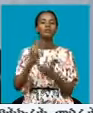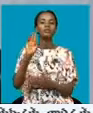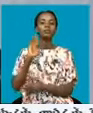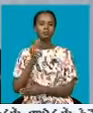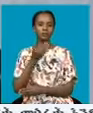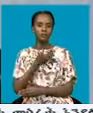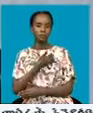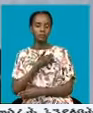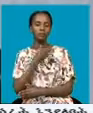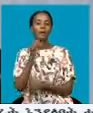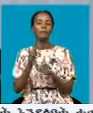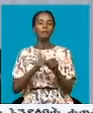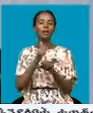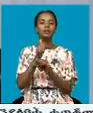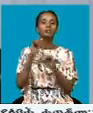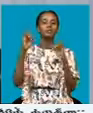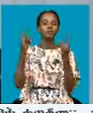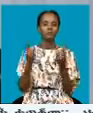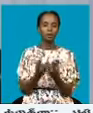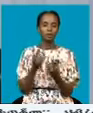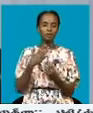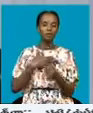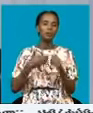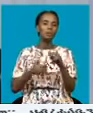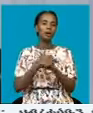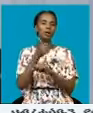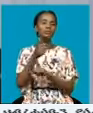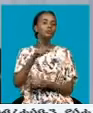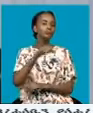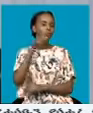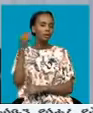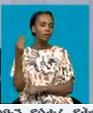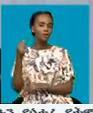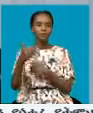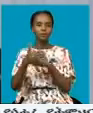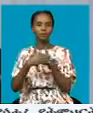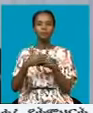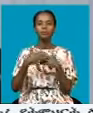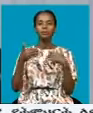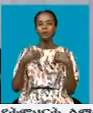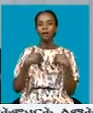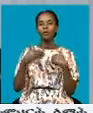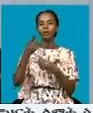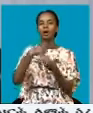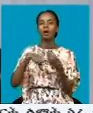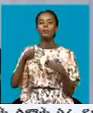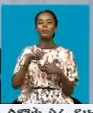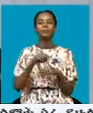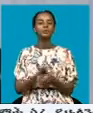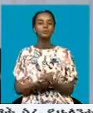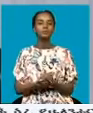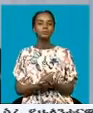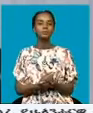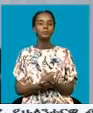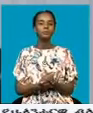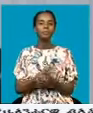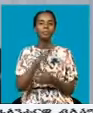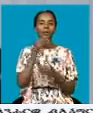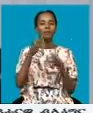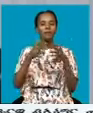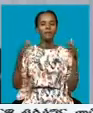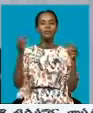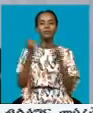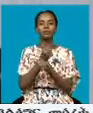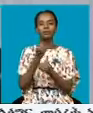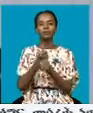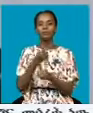ፕላስ ከዩኒቨርሲቲያችን ባለፈ በዞናችን ከዞናችን ባለፈ በሌሎች ቅርብ ባሉ አካባቢዎችም ሰፋፊ ስራዎችን